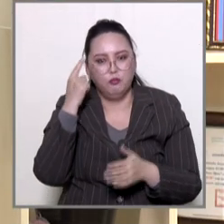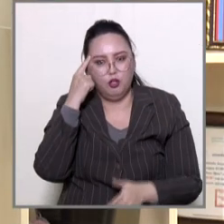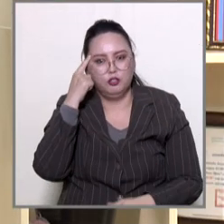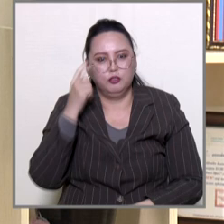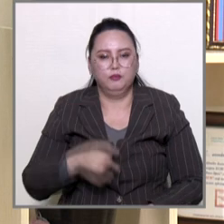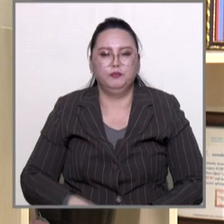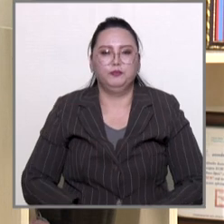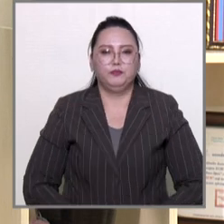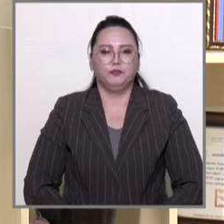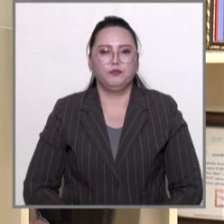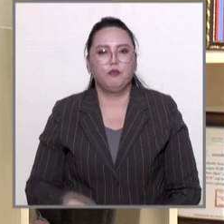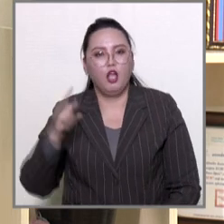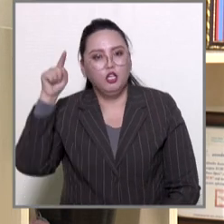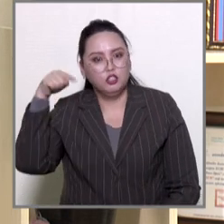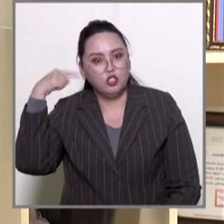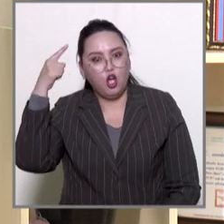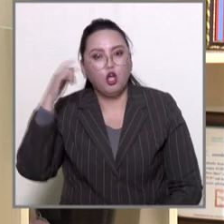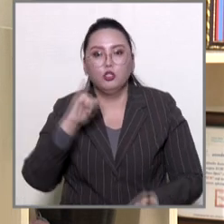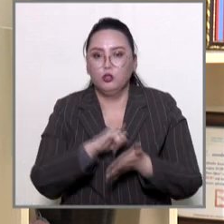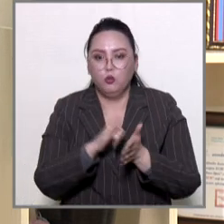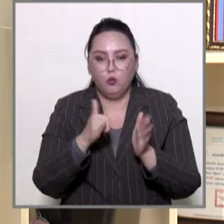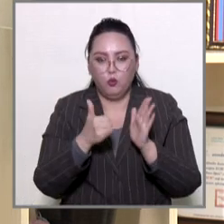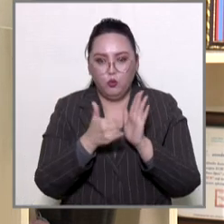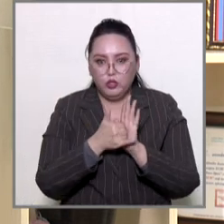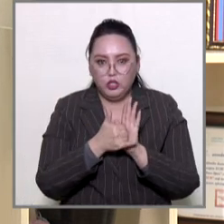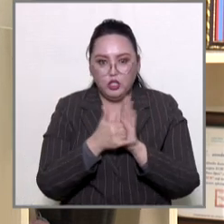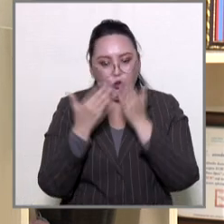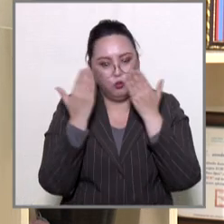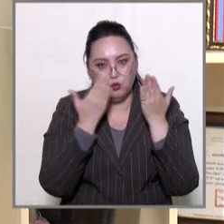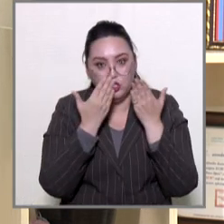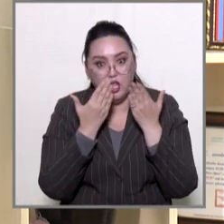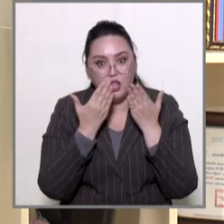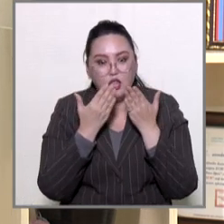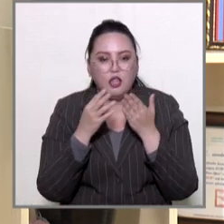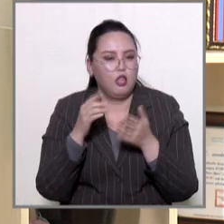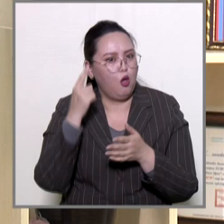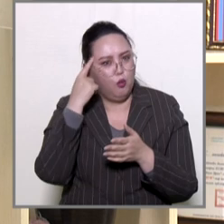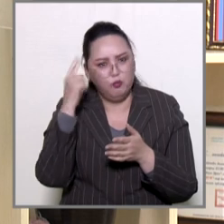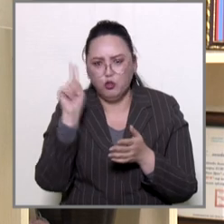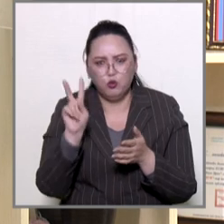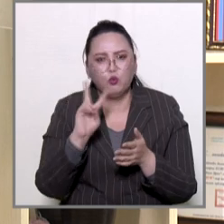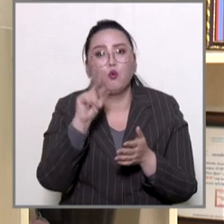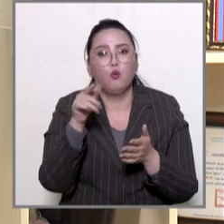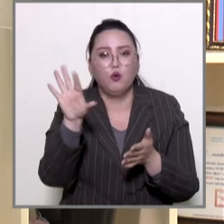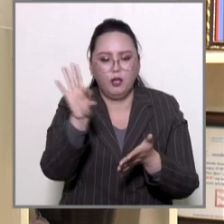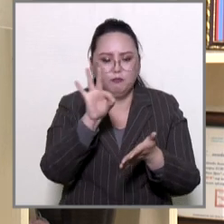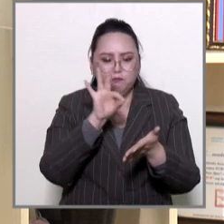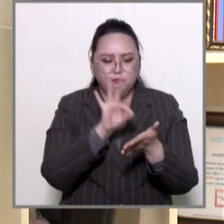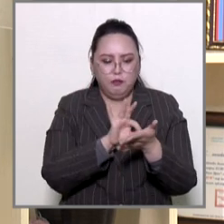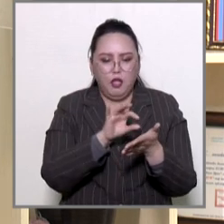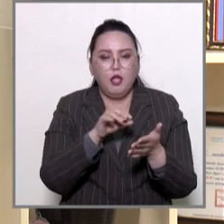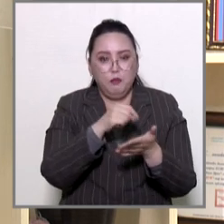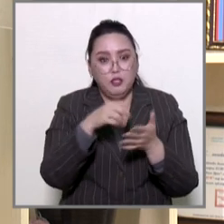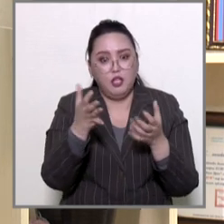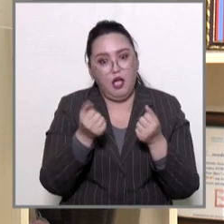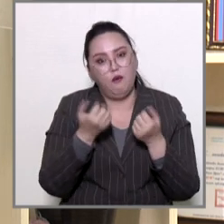дэлгэрүүлэн утгыг нь мэдхгүй байгаа үгийг тэмдэглэн уншиж яваа гэдэгт багш нь найдаж байна. Ингээд